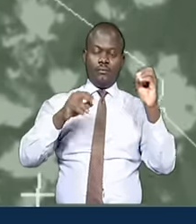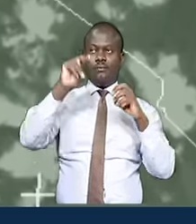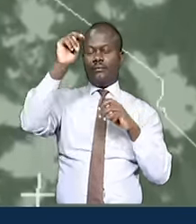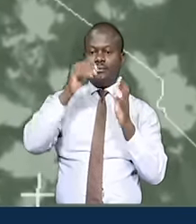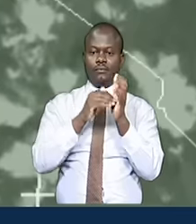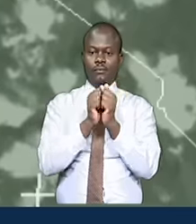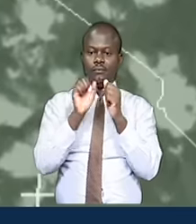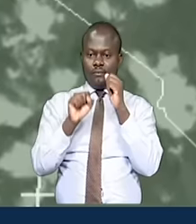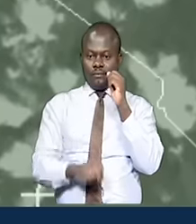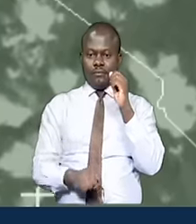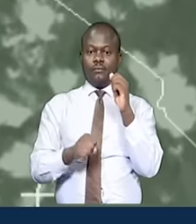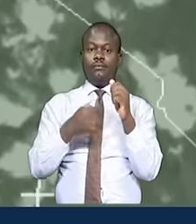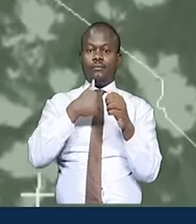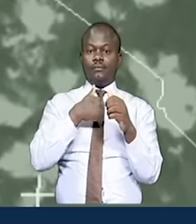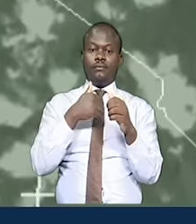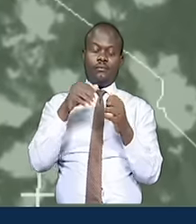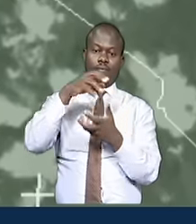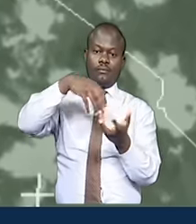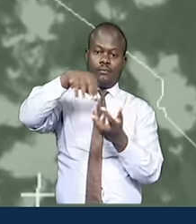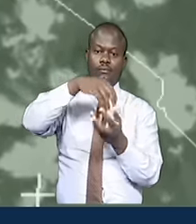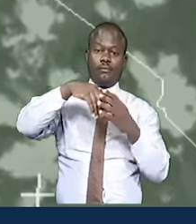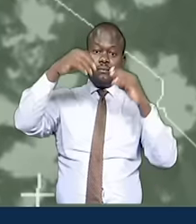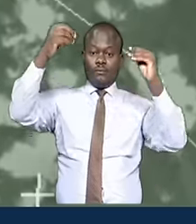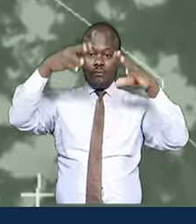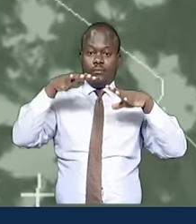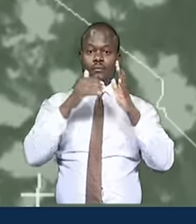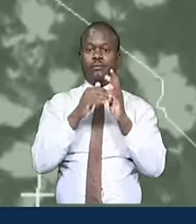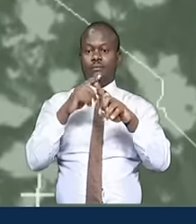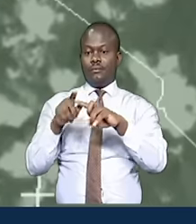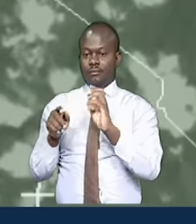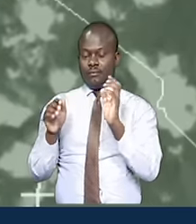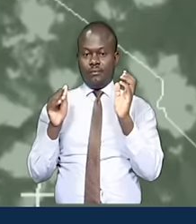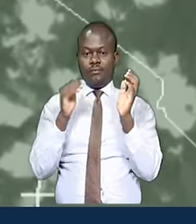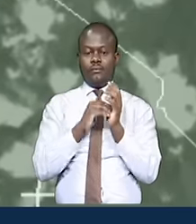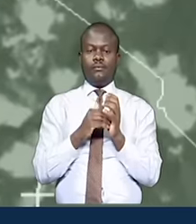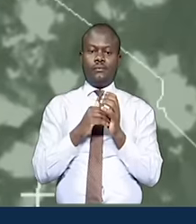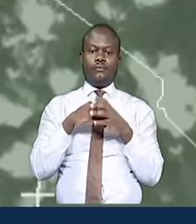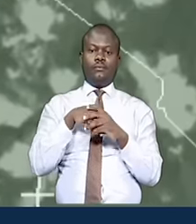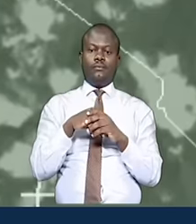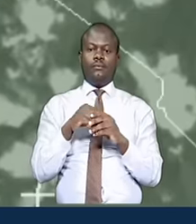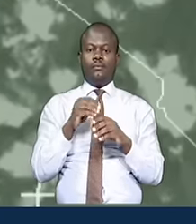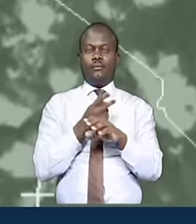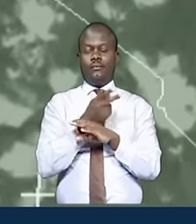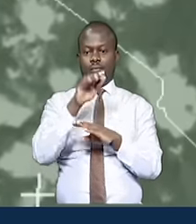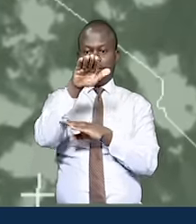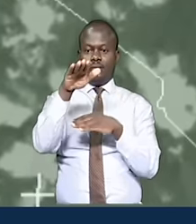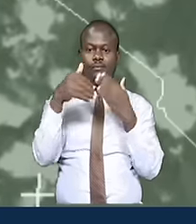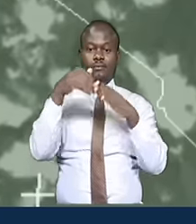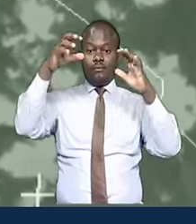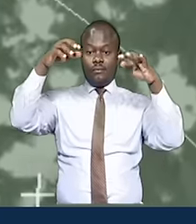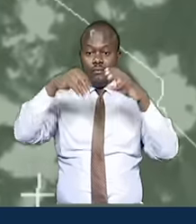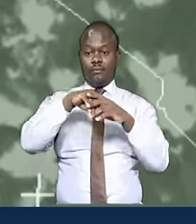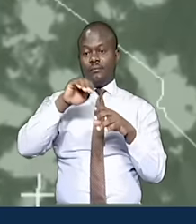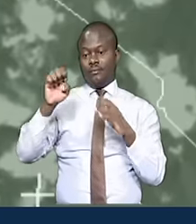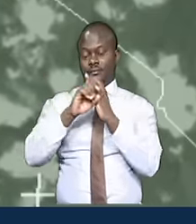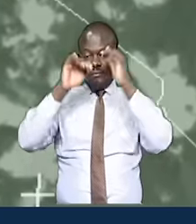n'intara y'Amajyepfo bagize urunyurane rw'izuba n'ibicu naho mu masaha y'igicamunsi twagize imvura mu ntara y'Iburasirazuba mu